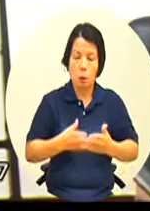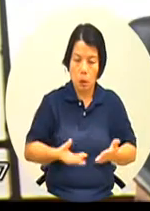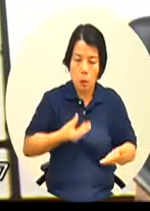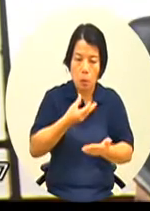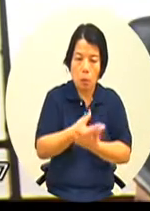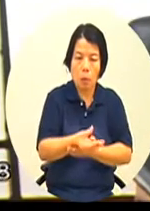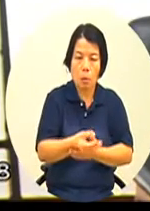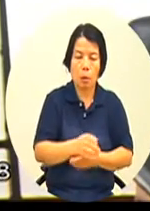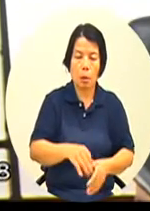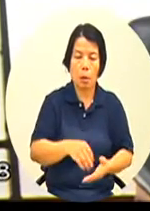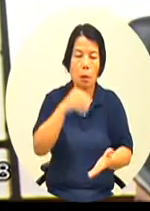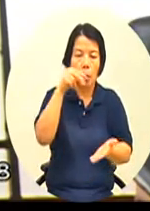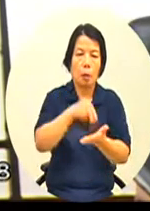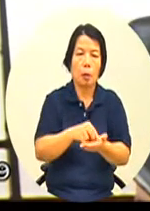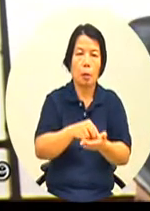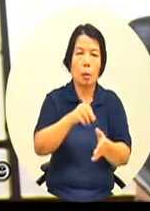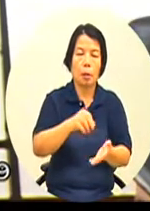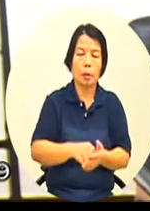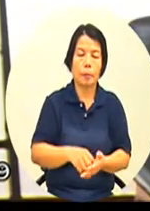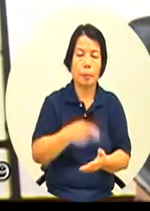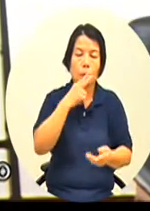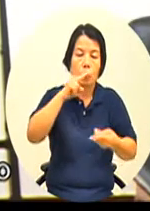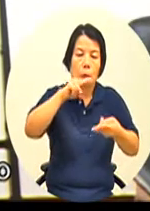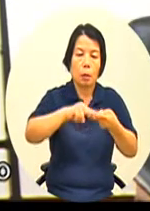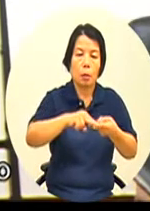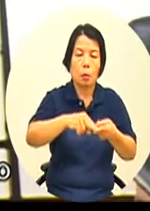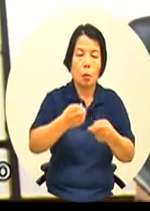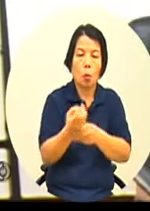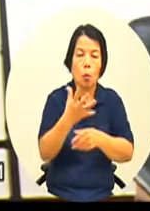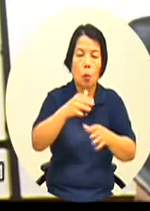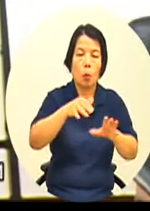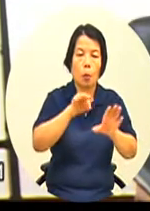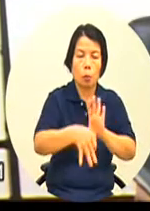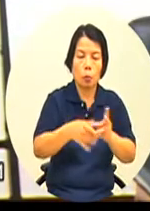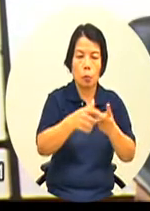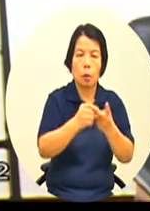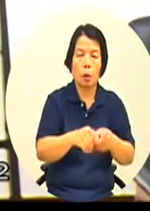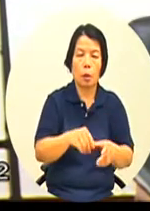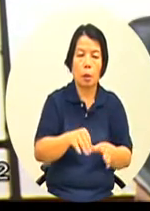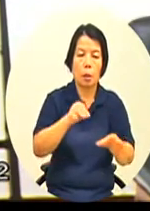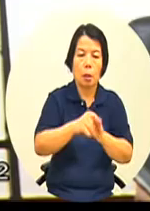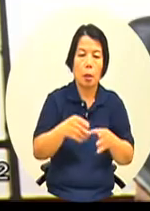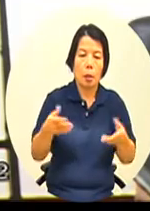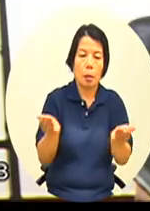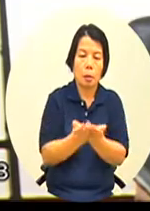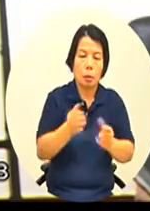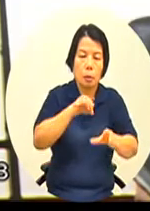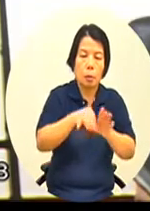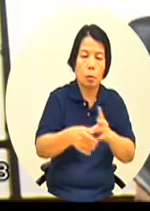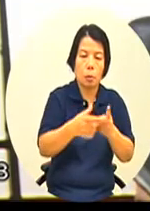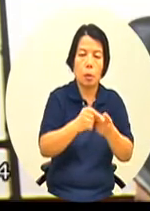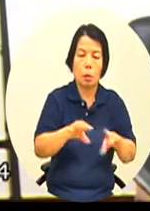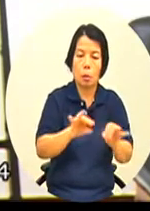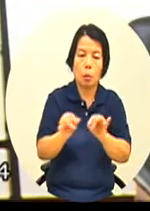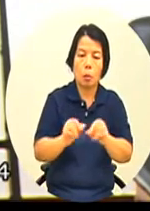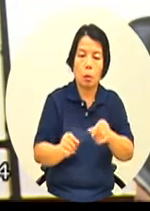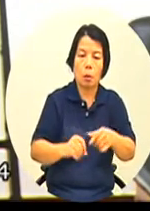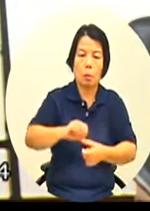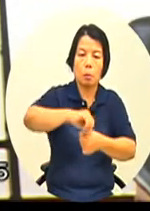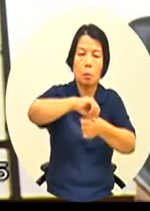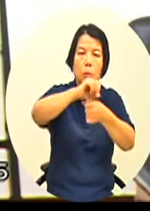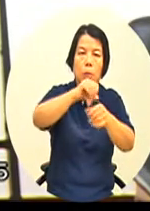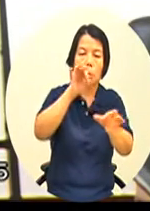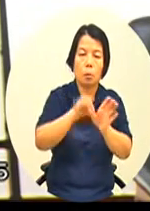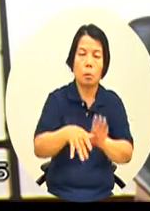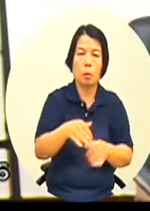印花税啦、契税啦，又要缴这个土地增值税啦。那因为那个房子